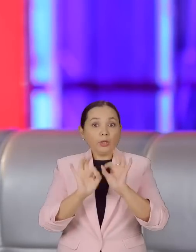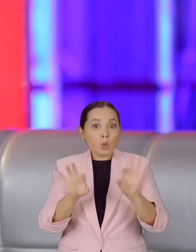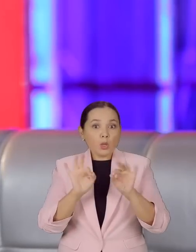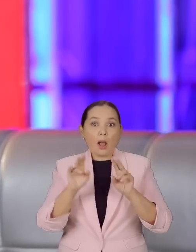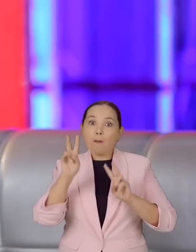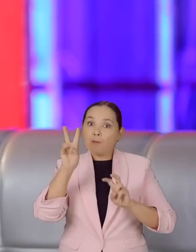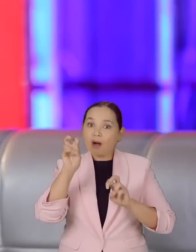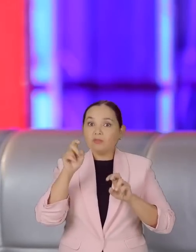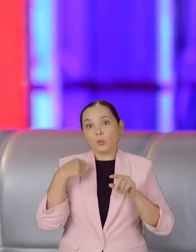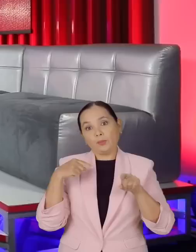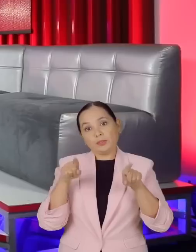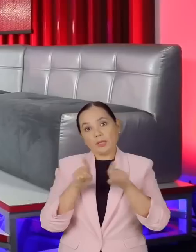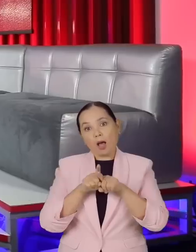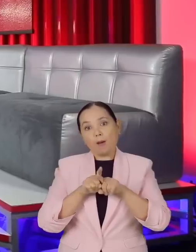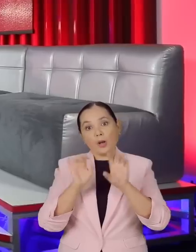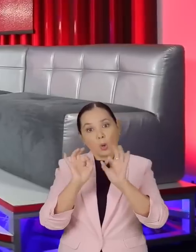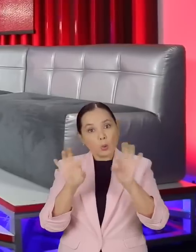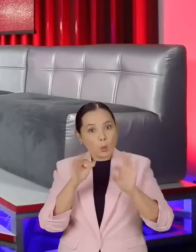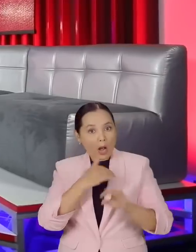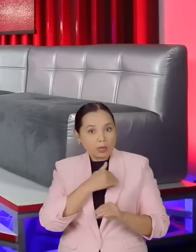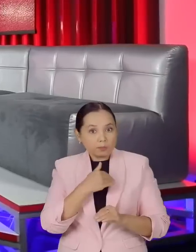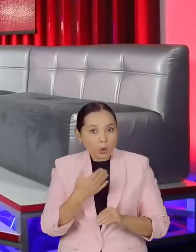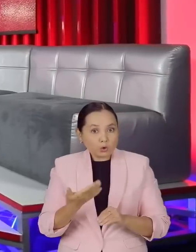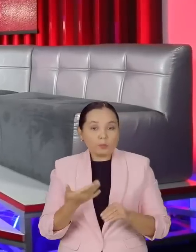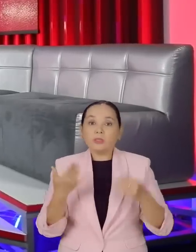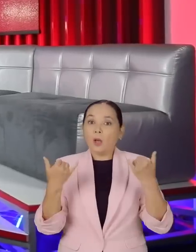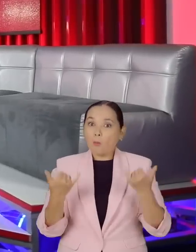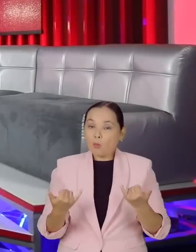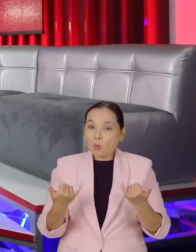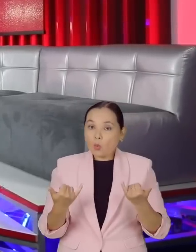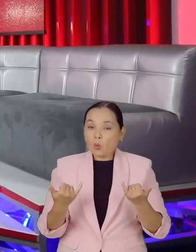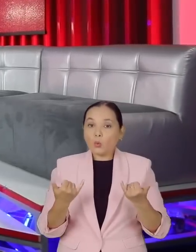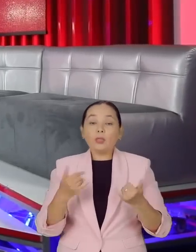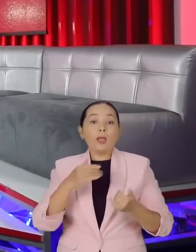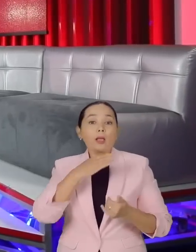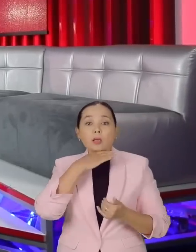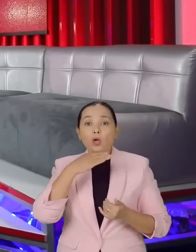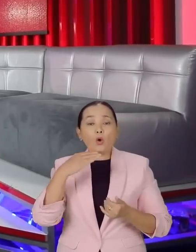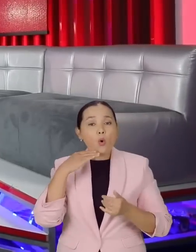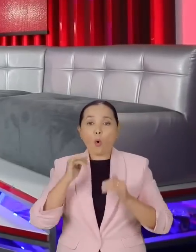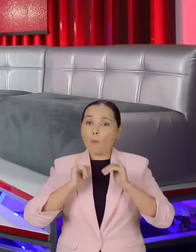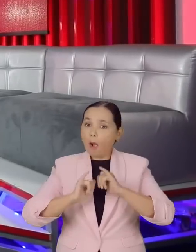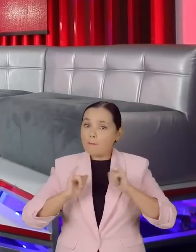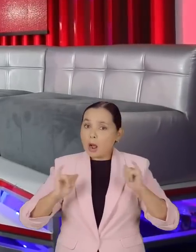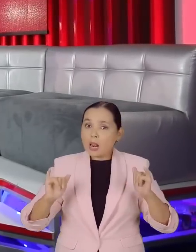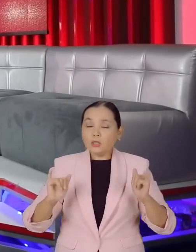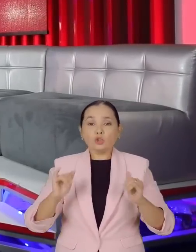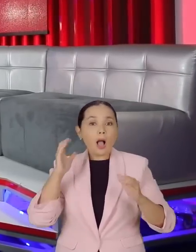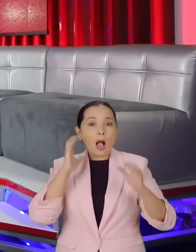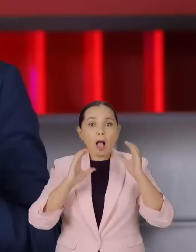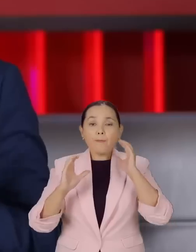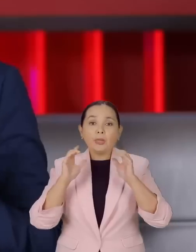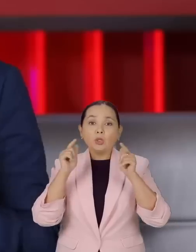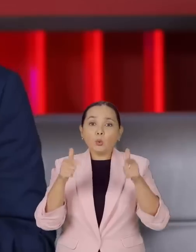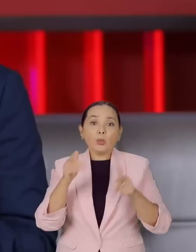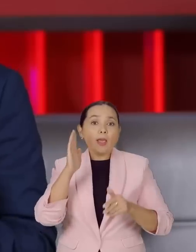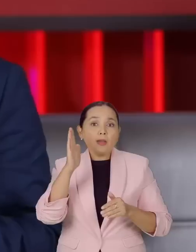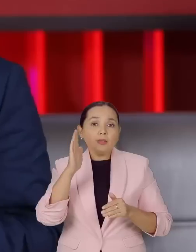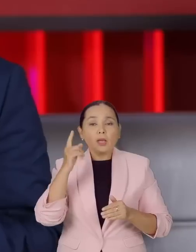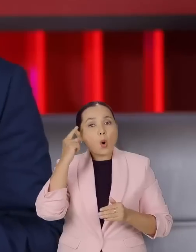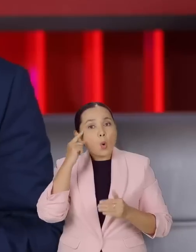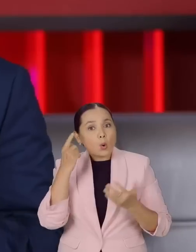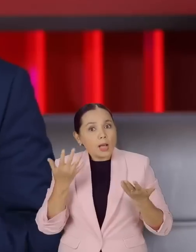mavzuga biz ham urg'u qaratmoqchimiz. Albatta, bugun eng ko'p ommalashgan va abituriyentlarni o'ylantirib